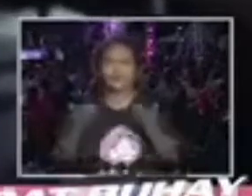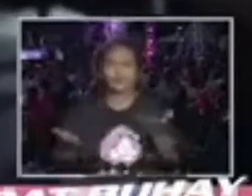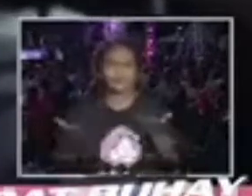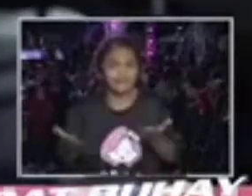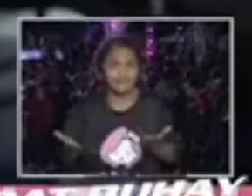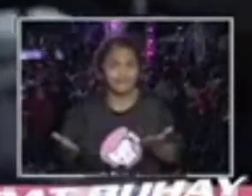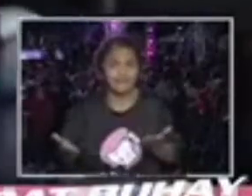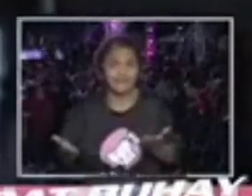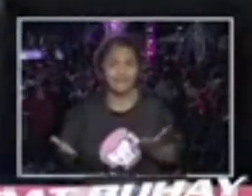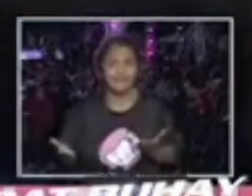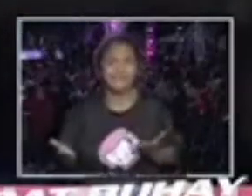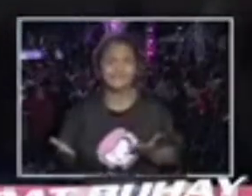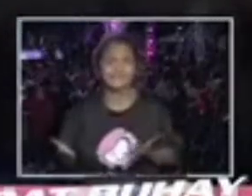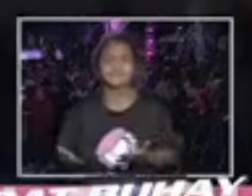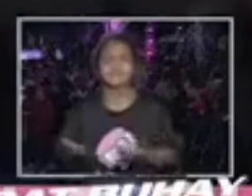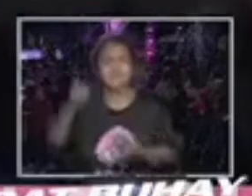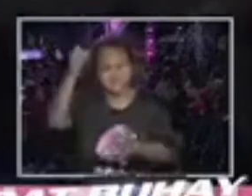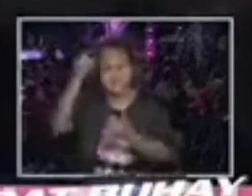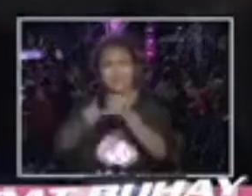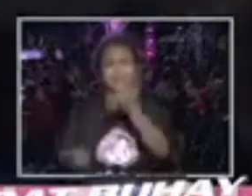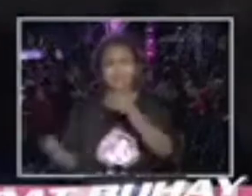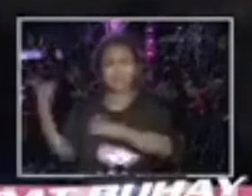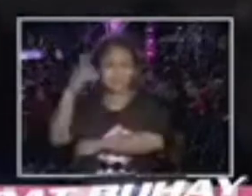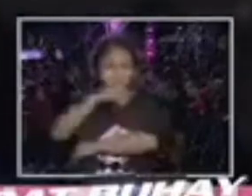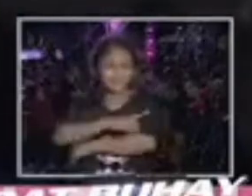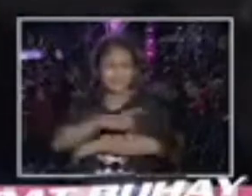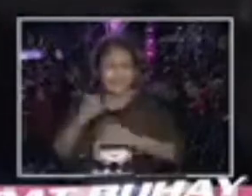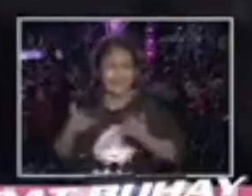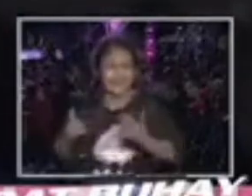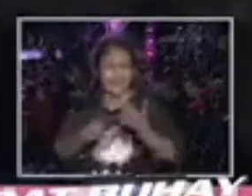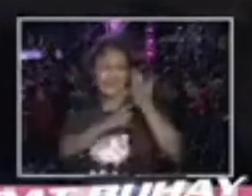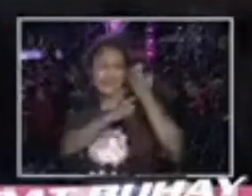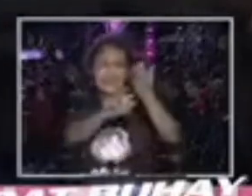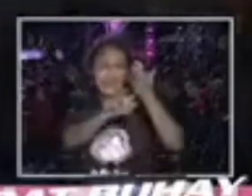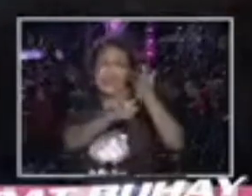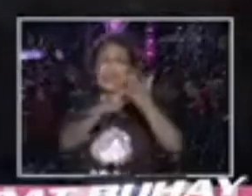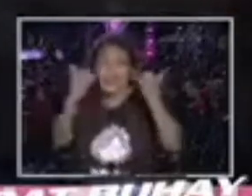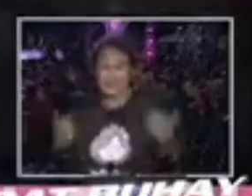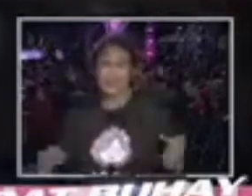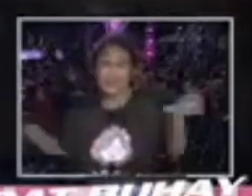Ngayon, ang huling araw ng kampanya.